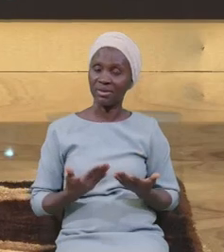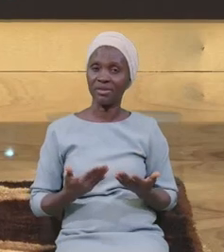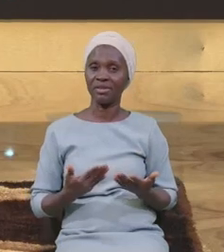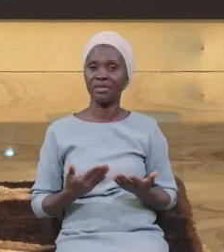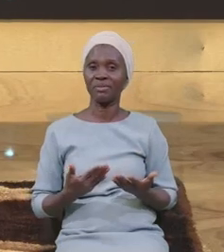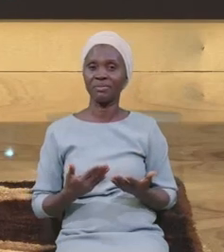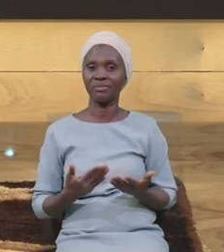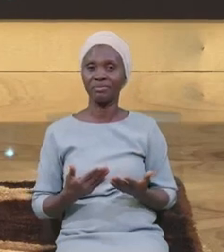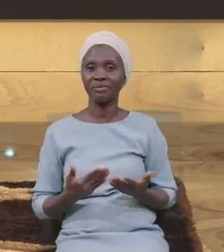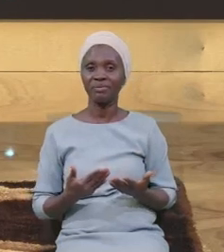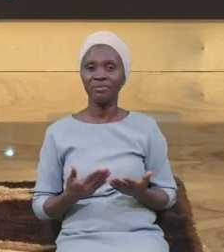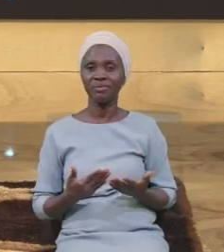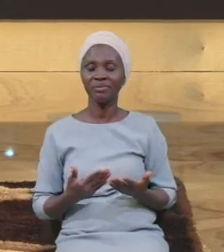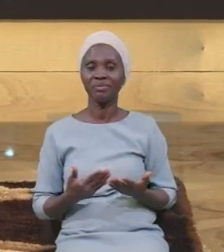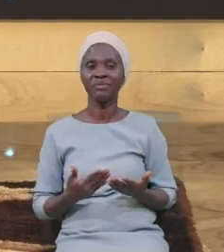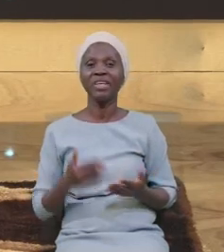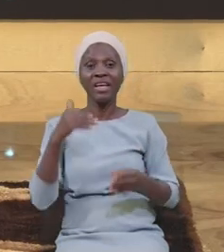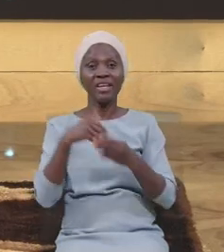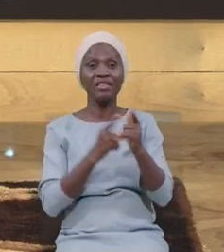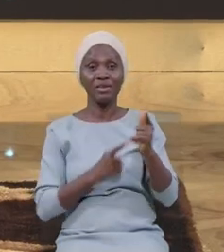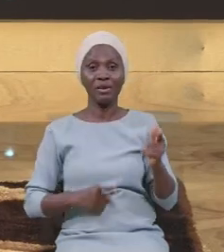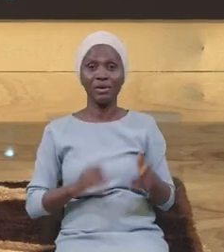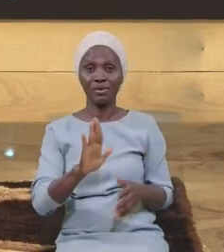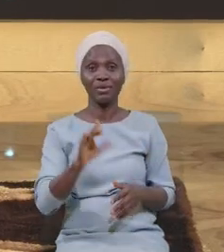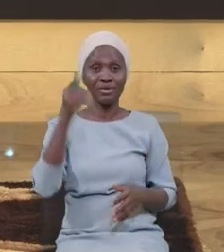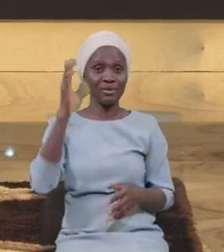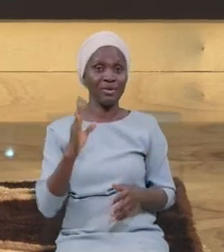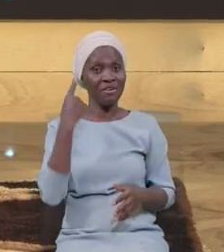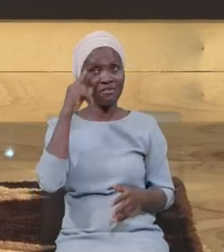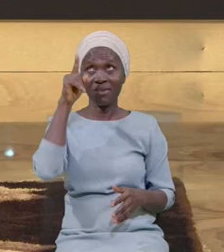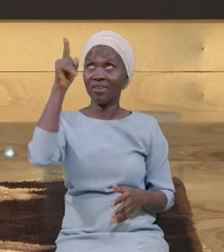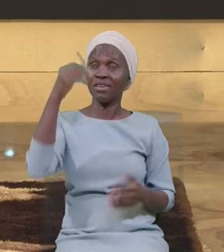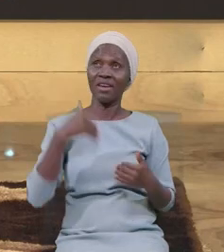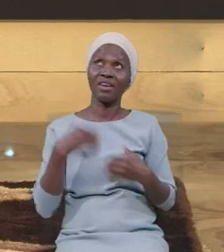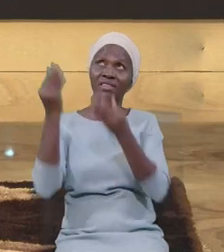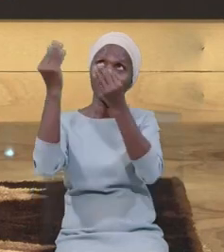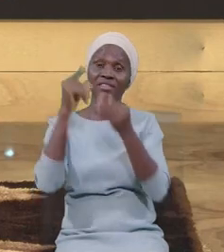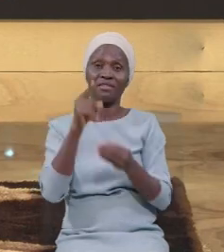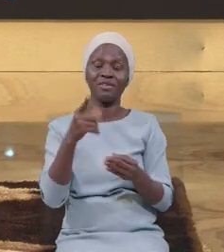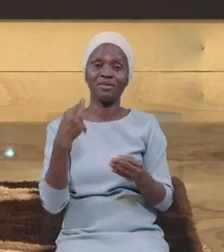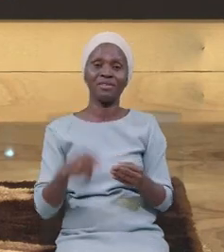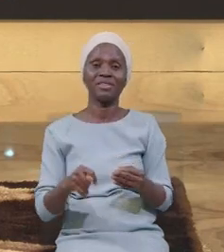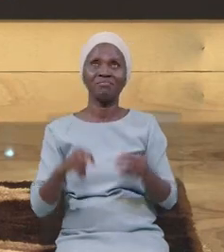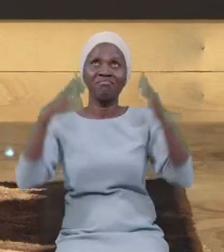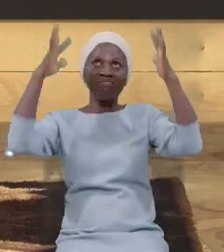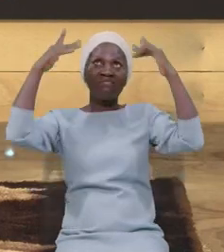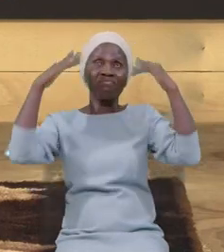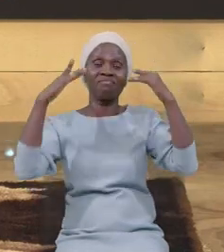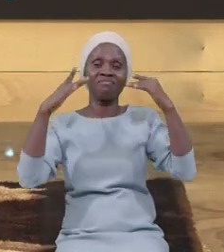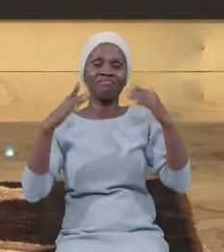en l'Éternel, votre Dieu, car il vous donnera la pluie en son